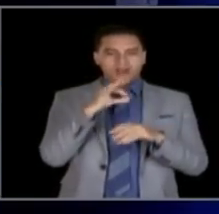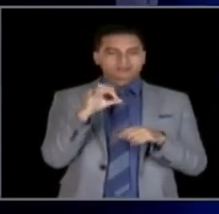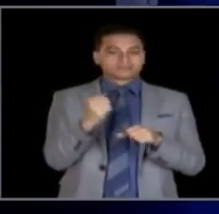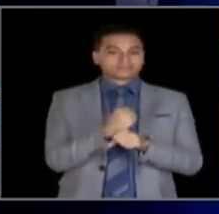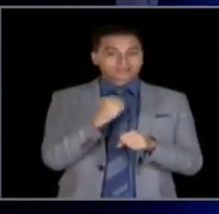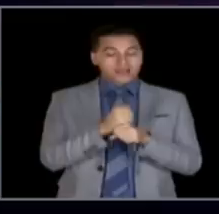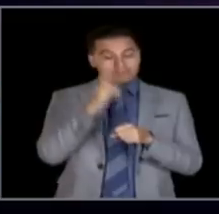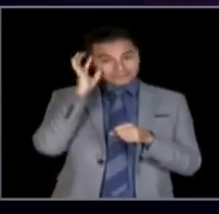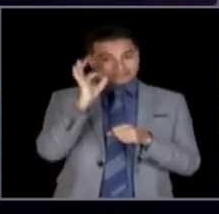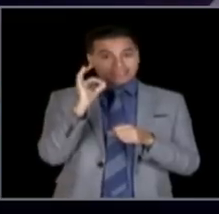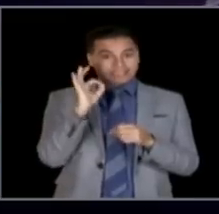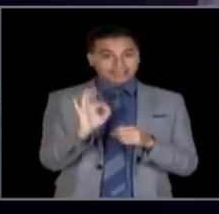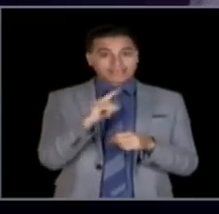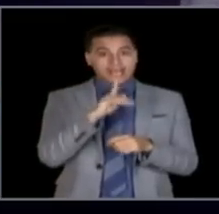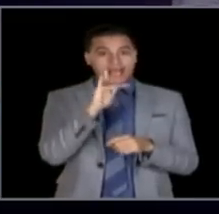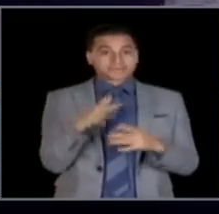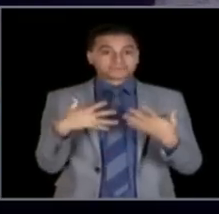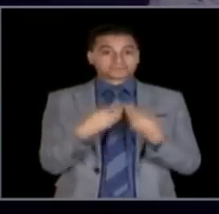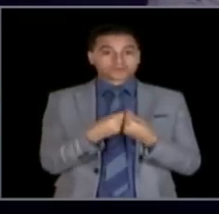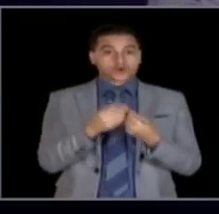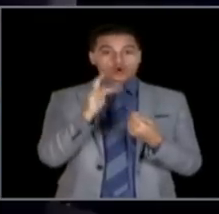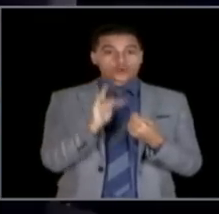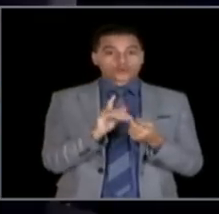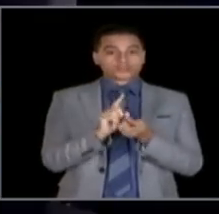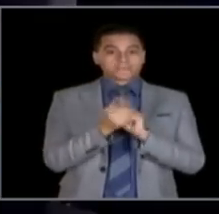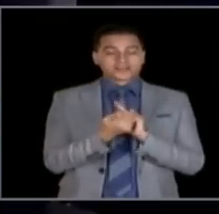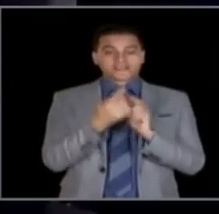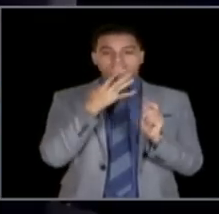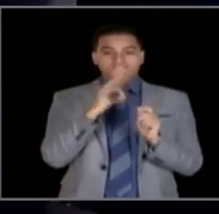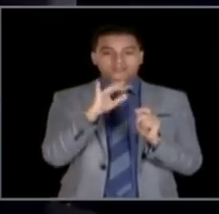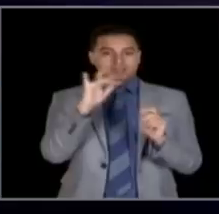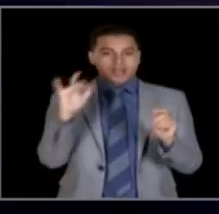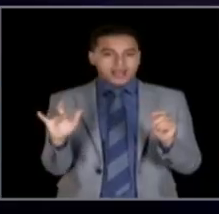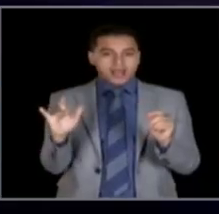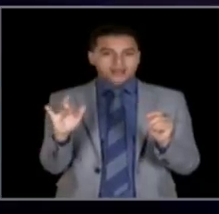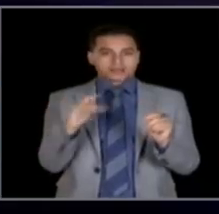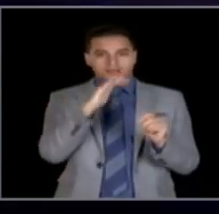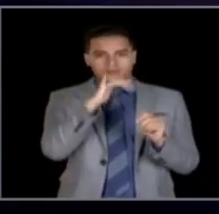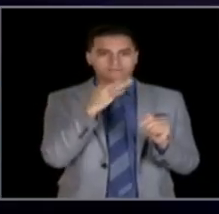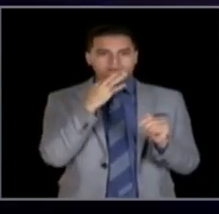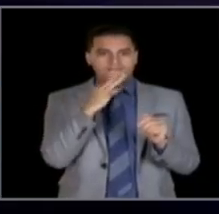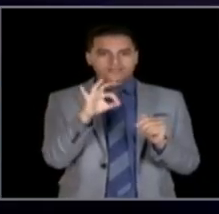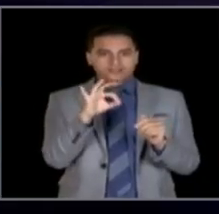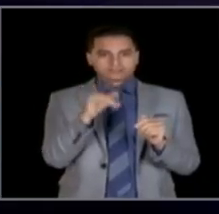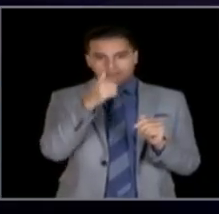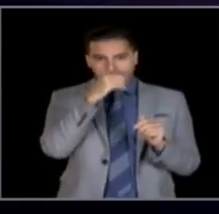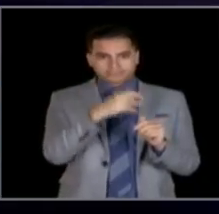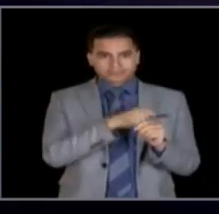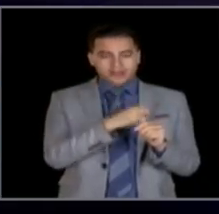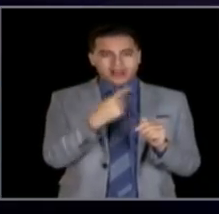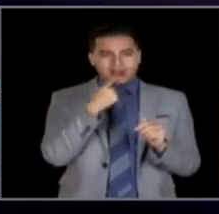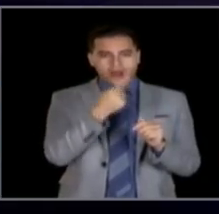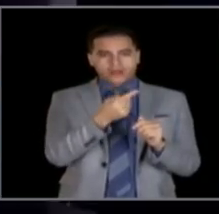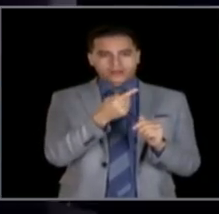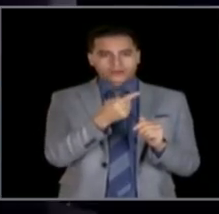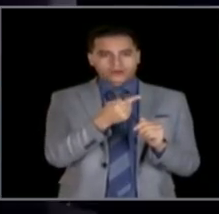موقف ذكي جدا، كان قاعد مكان كرسي المندوب الفرنسي، فلما المندوب ده غضب رد عليه